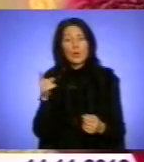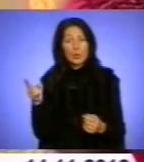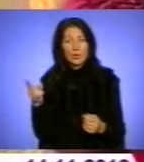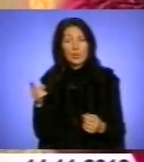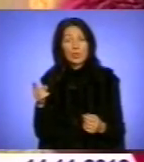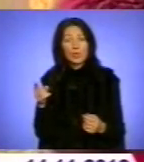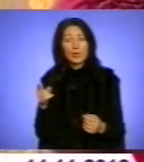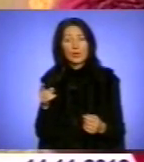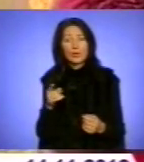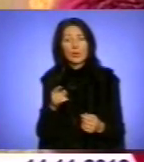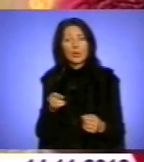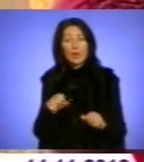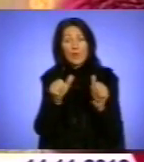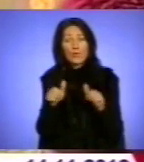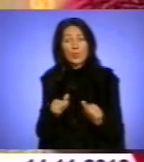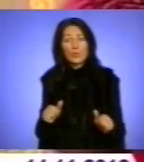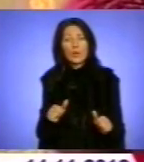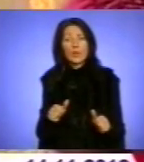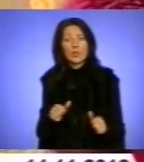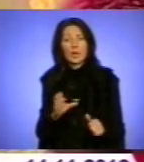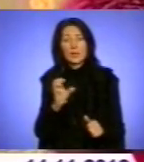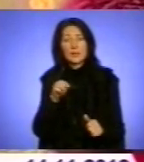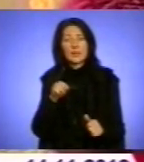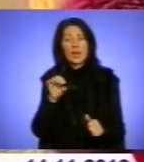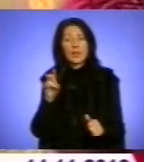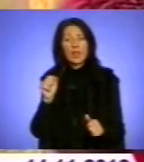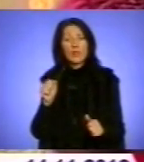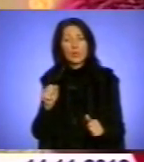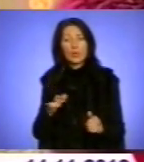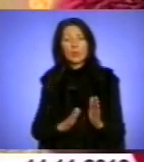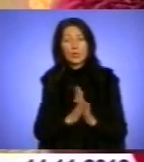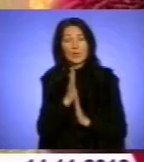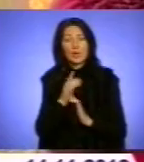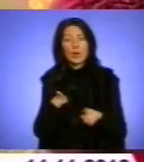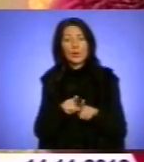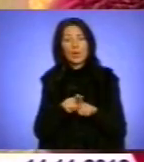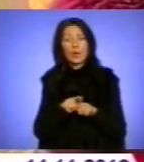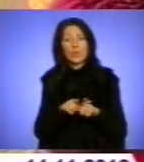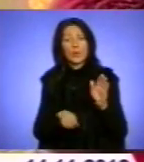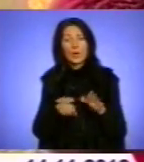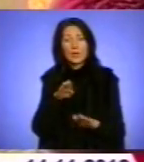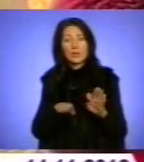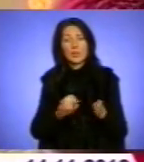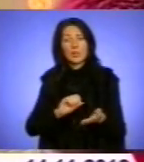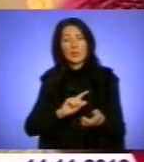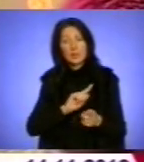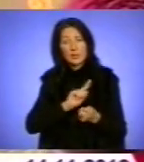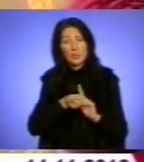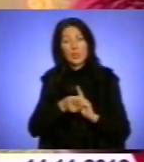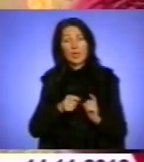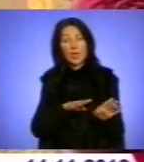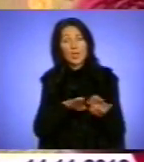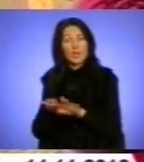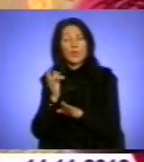періодично на тлі формування і статевого дозрівання також виникають різкі перепади рівню цукру в крові. Тому ця от